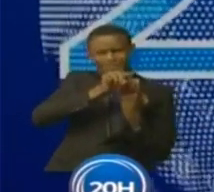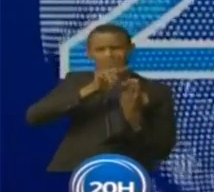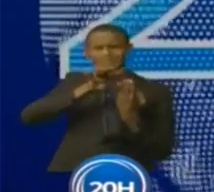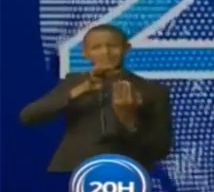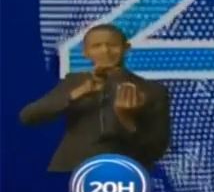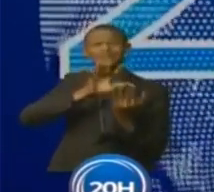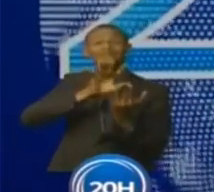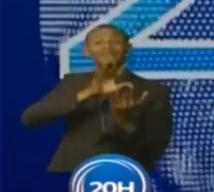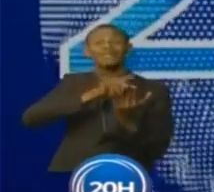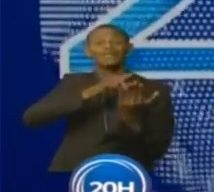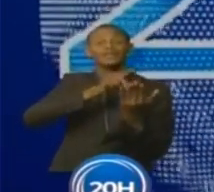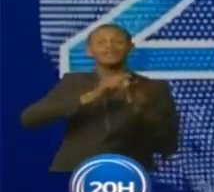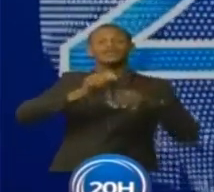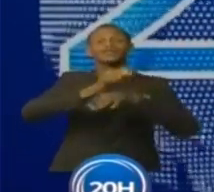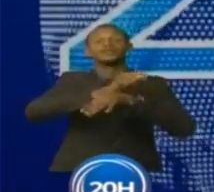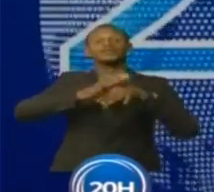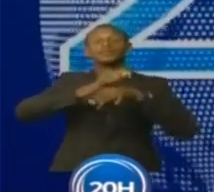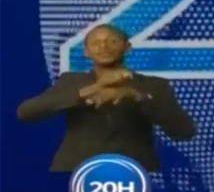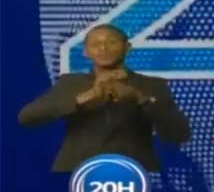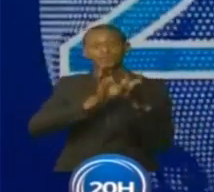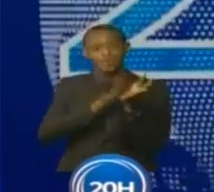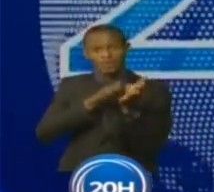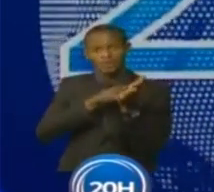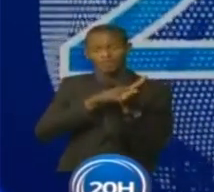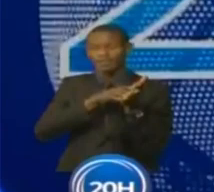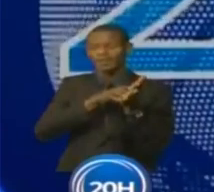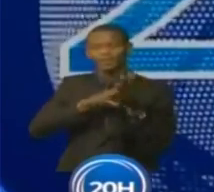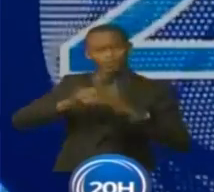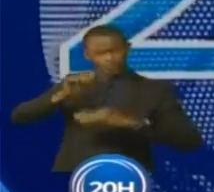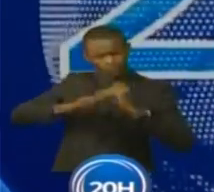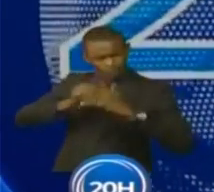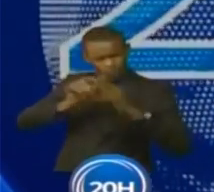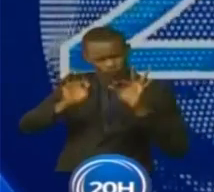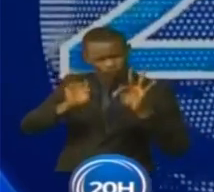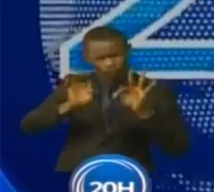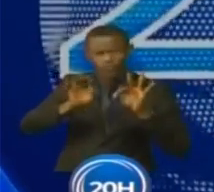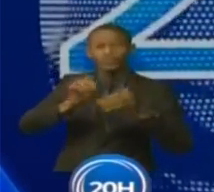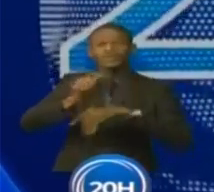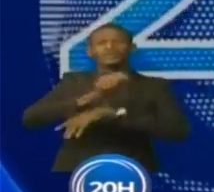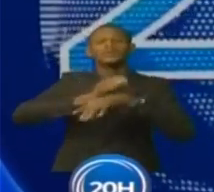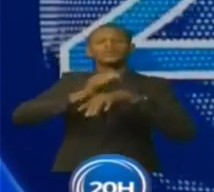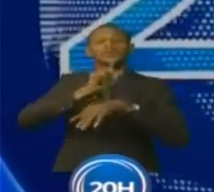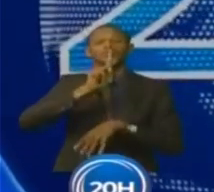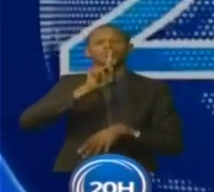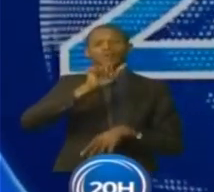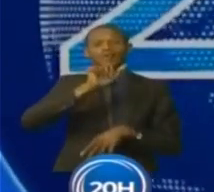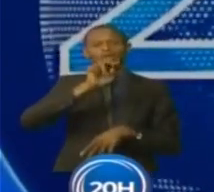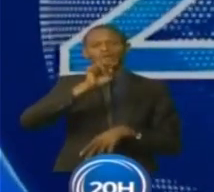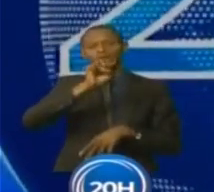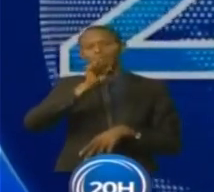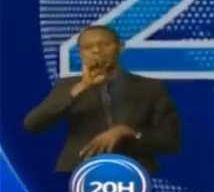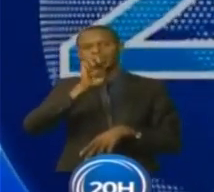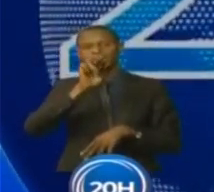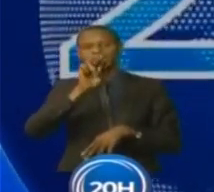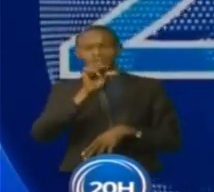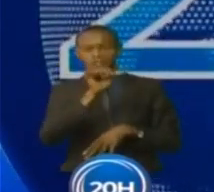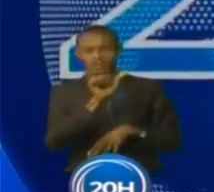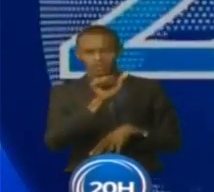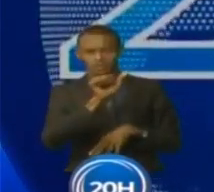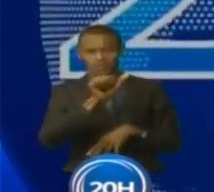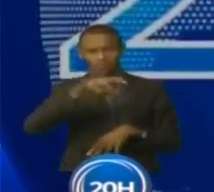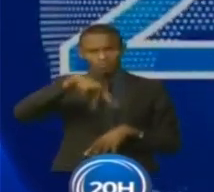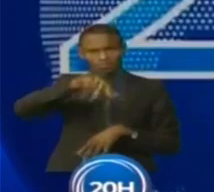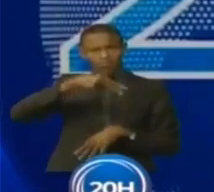sont désormais opérationnelles dans le territoire de Kasenga. Félix Tshisekedi a procédé à la remise symbolique à travers